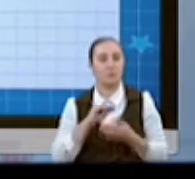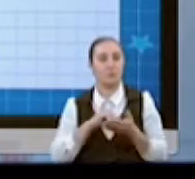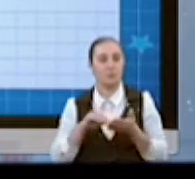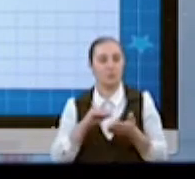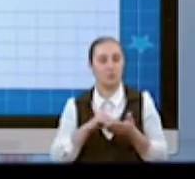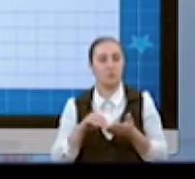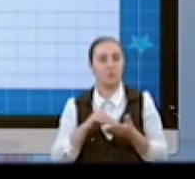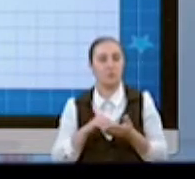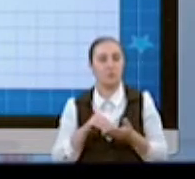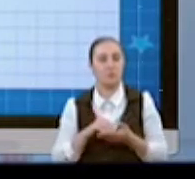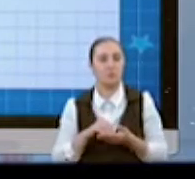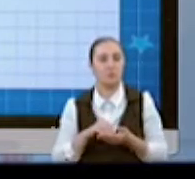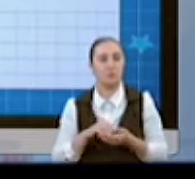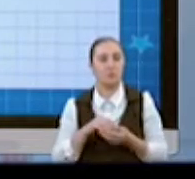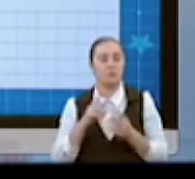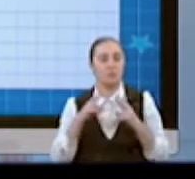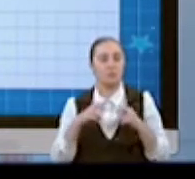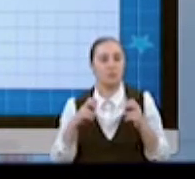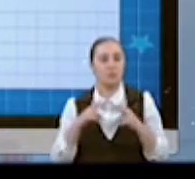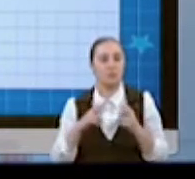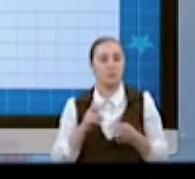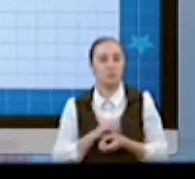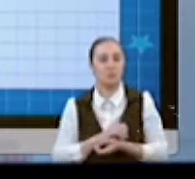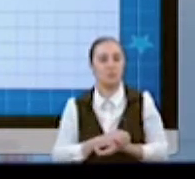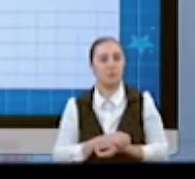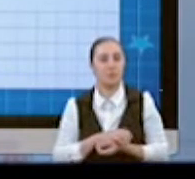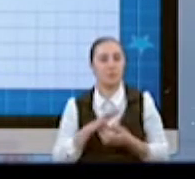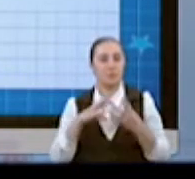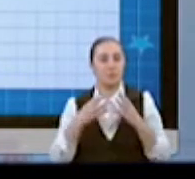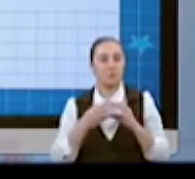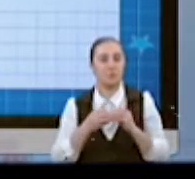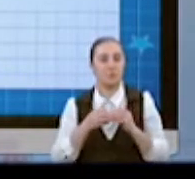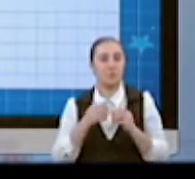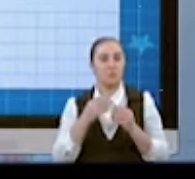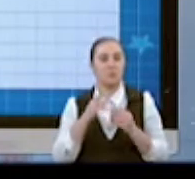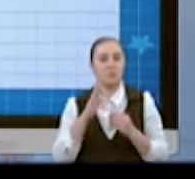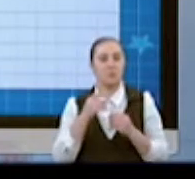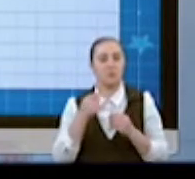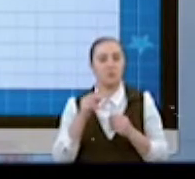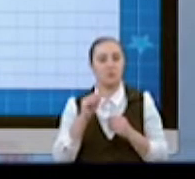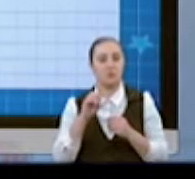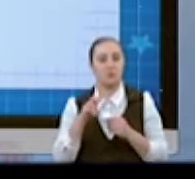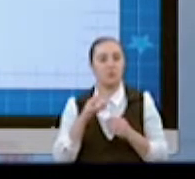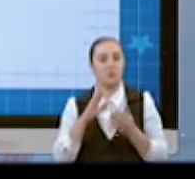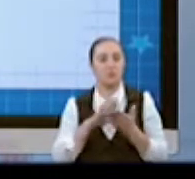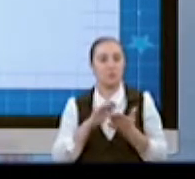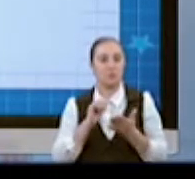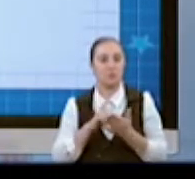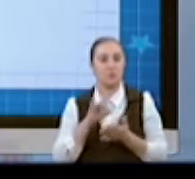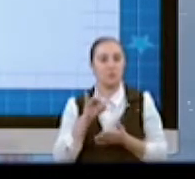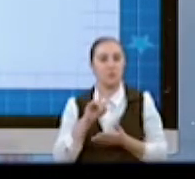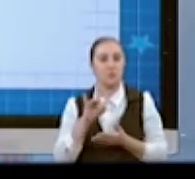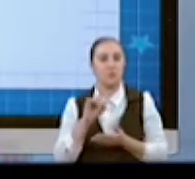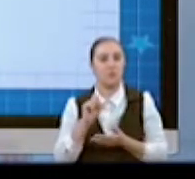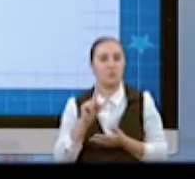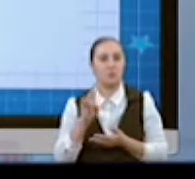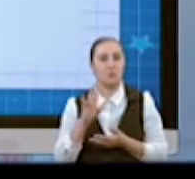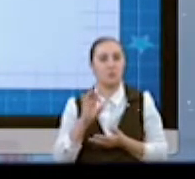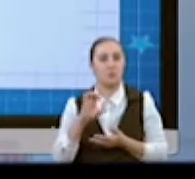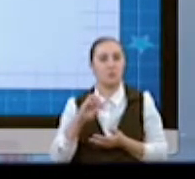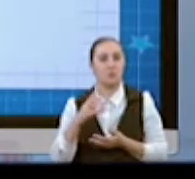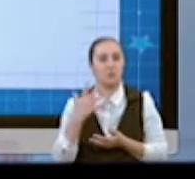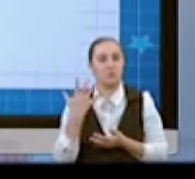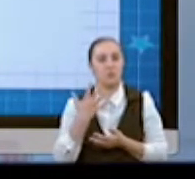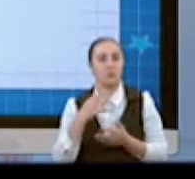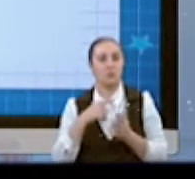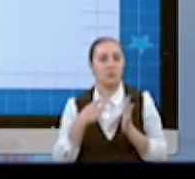Записали? Проверяем. Результат вычитания чисел называется разность.